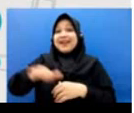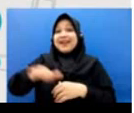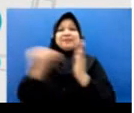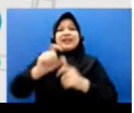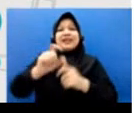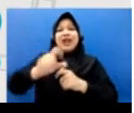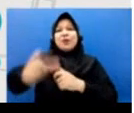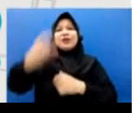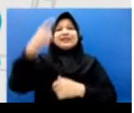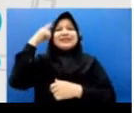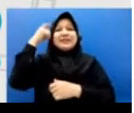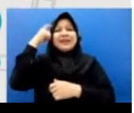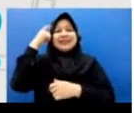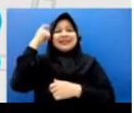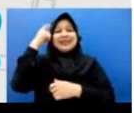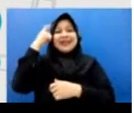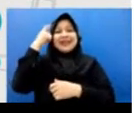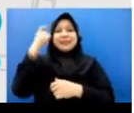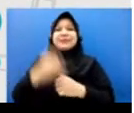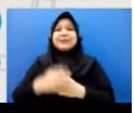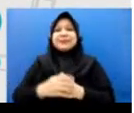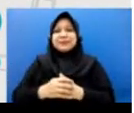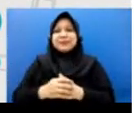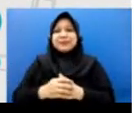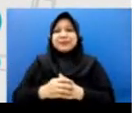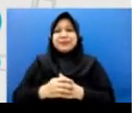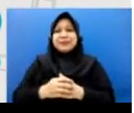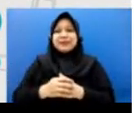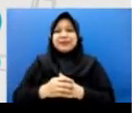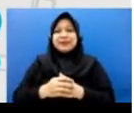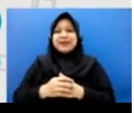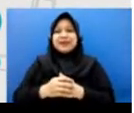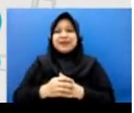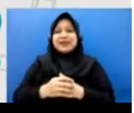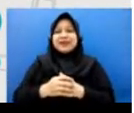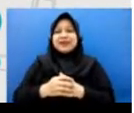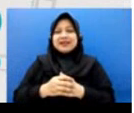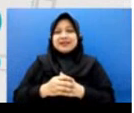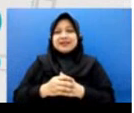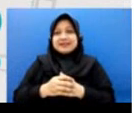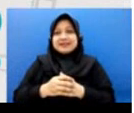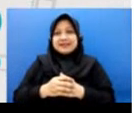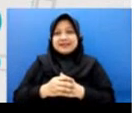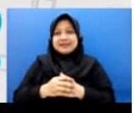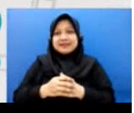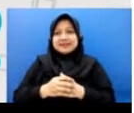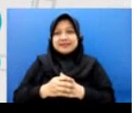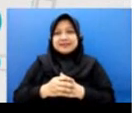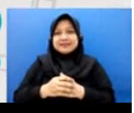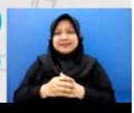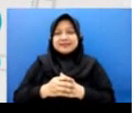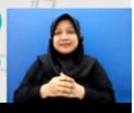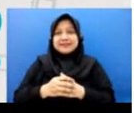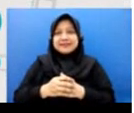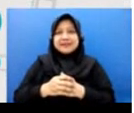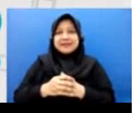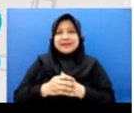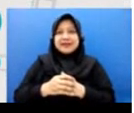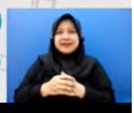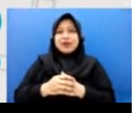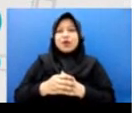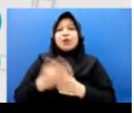jadi lebih banyak kita menemukan suatu yang di-size lebih dulu. Mungkin di weekend saya lebih banyak